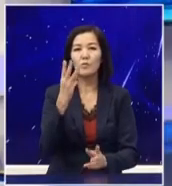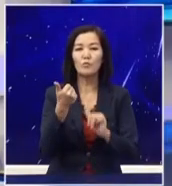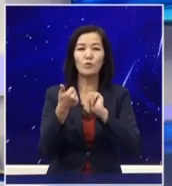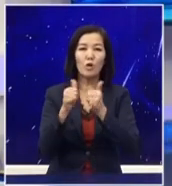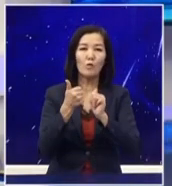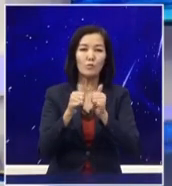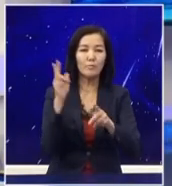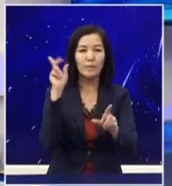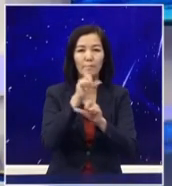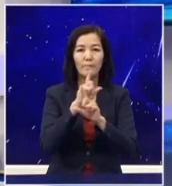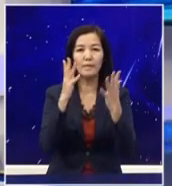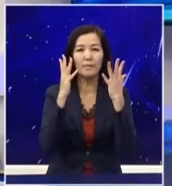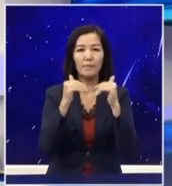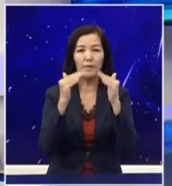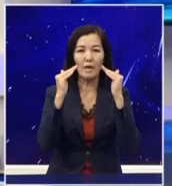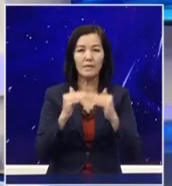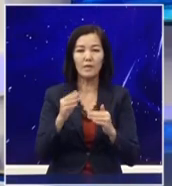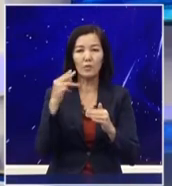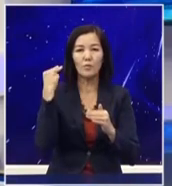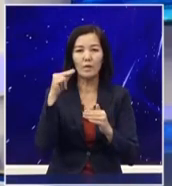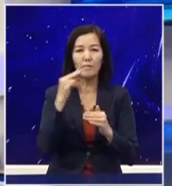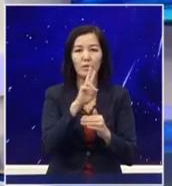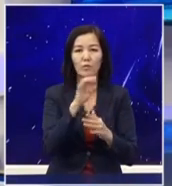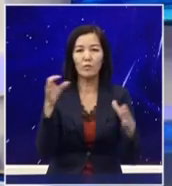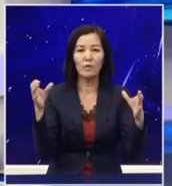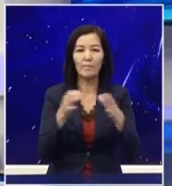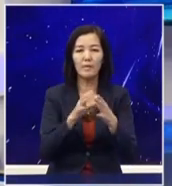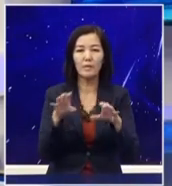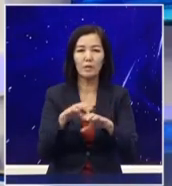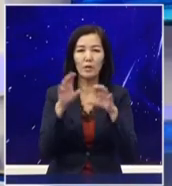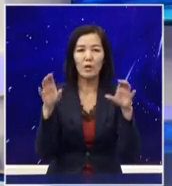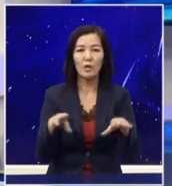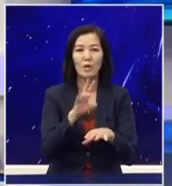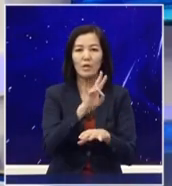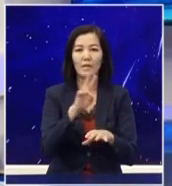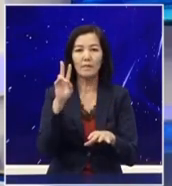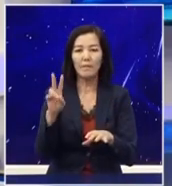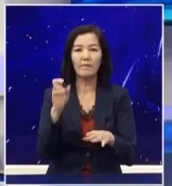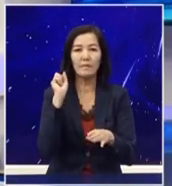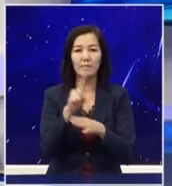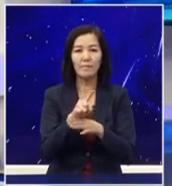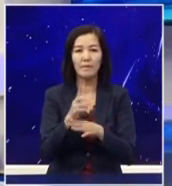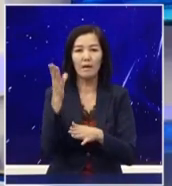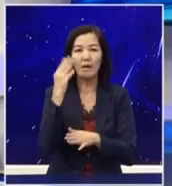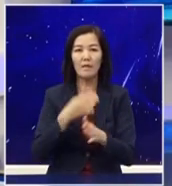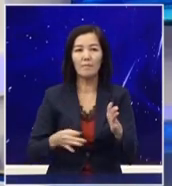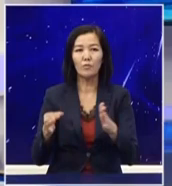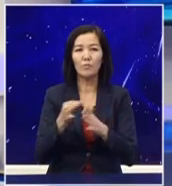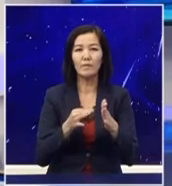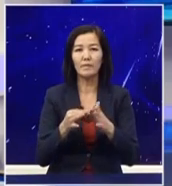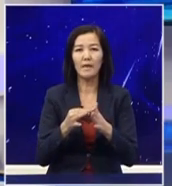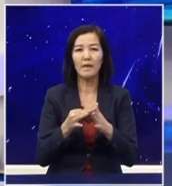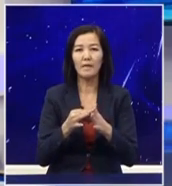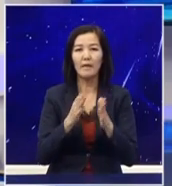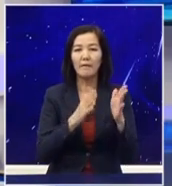Үш ауысымды мектептер санын азайту елбасы Нұр Отан партиясы төрағасы Нұрсұлтан Назарбаевтың тапсырмасы. Алматы